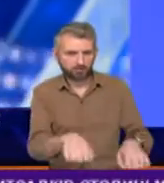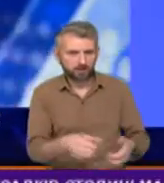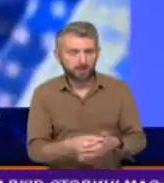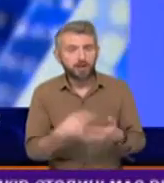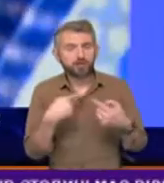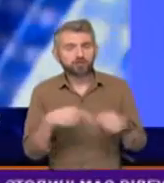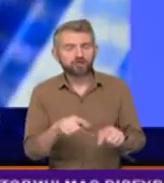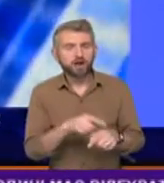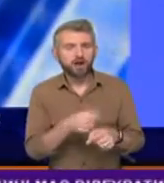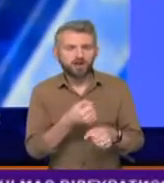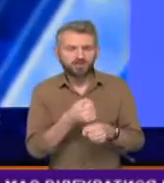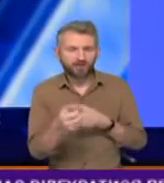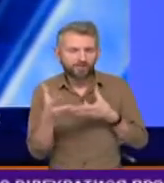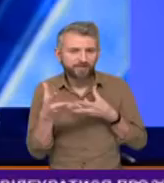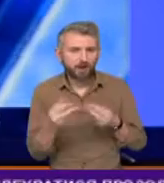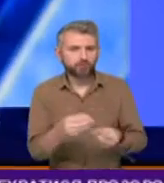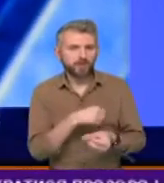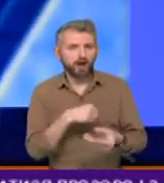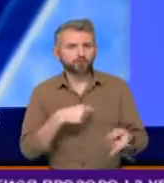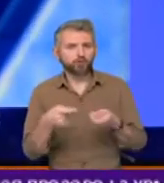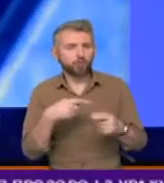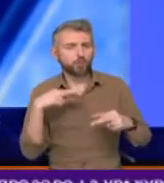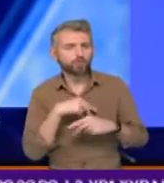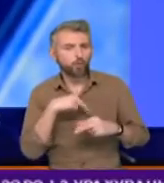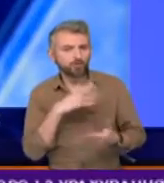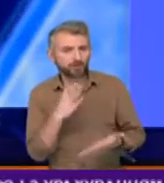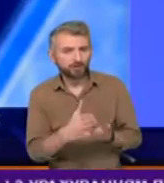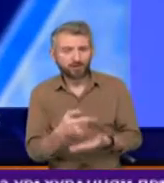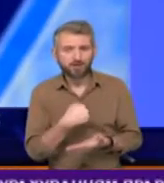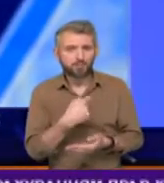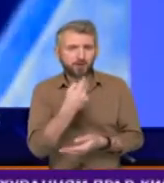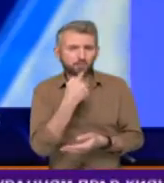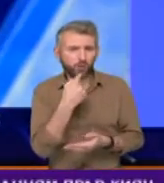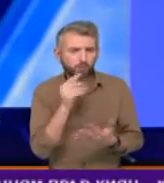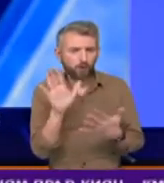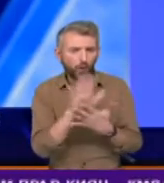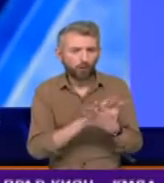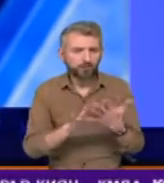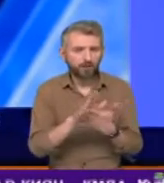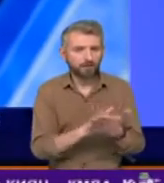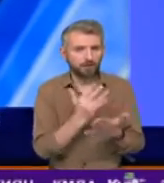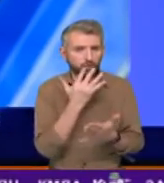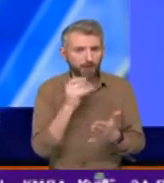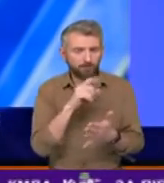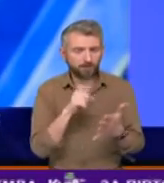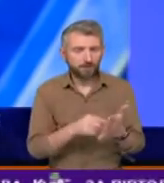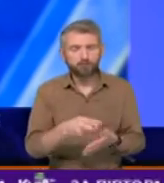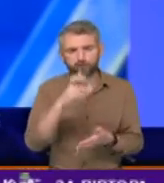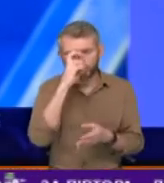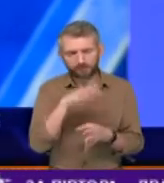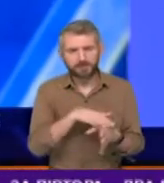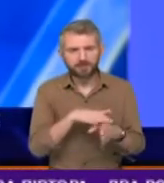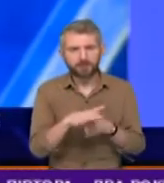що нав'язування автономії, те, що в Угорщині є, я згоден. Що нам би пробували розмивати моменти національні, але все-таки державна